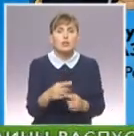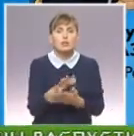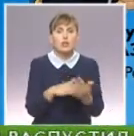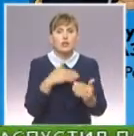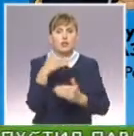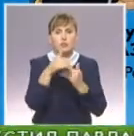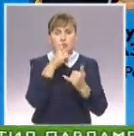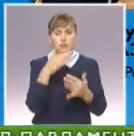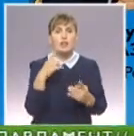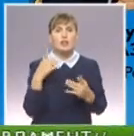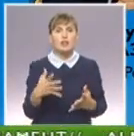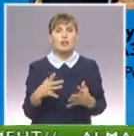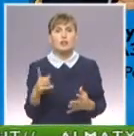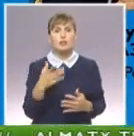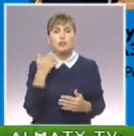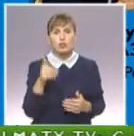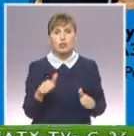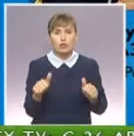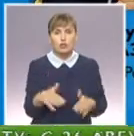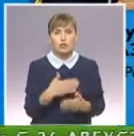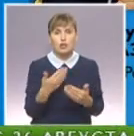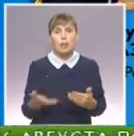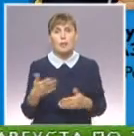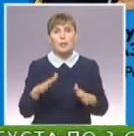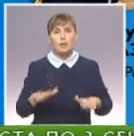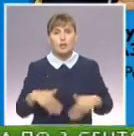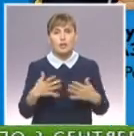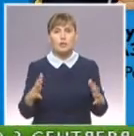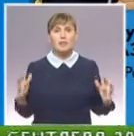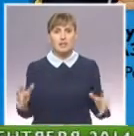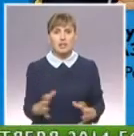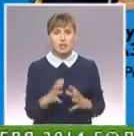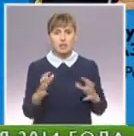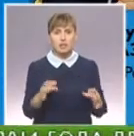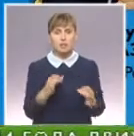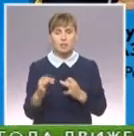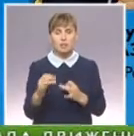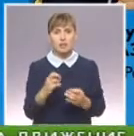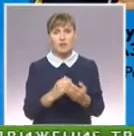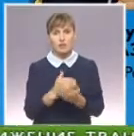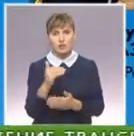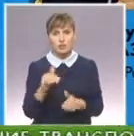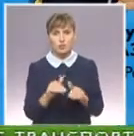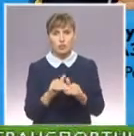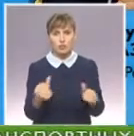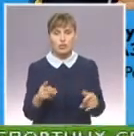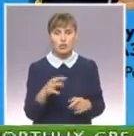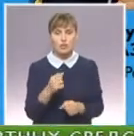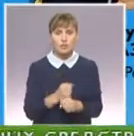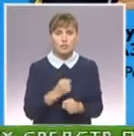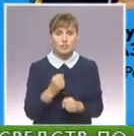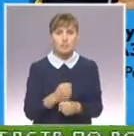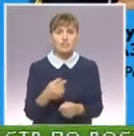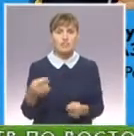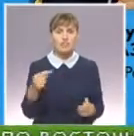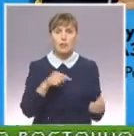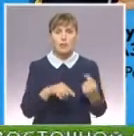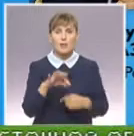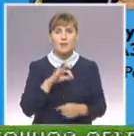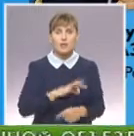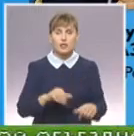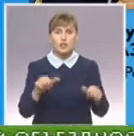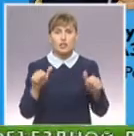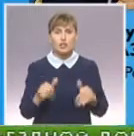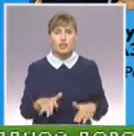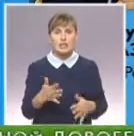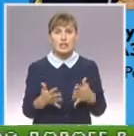дальше. Ясно, что легких решений нет. Мы предлагаем сохранить формат переговоров на высшем уровне для выработки взаимовыгодных решений. Если это